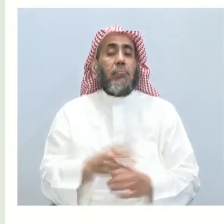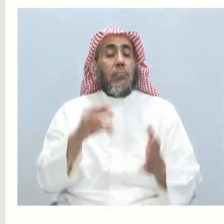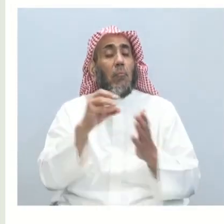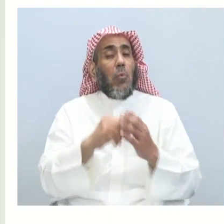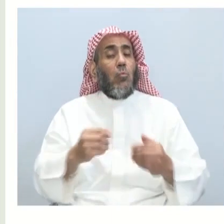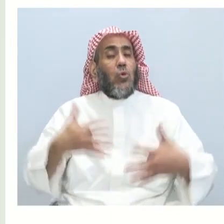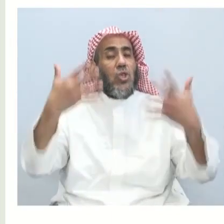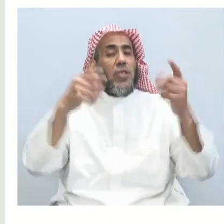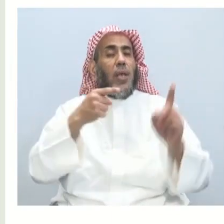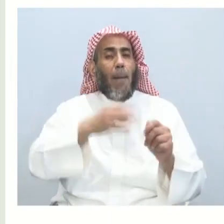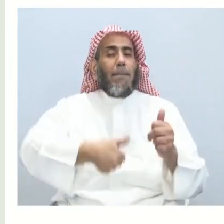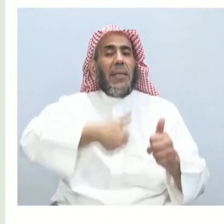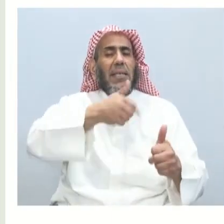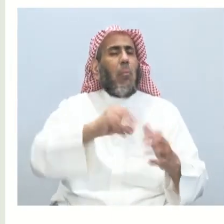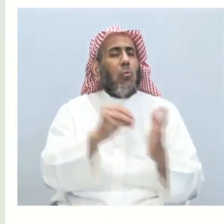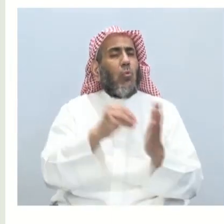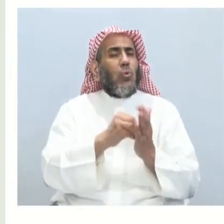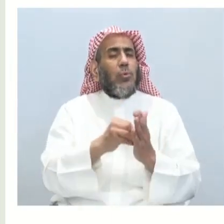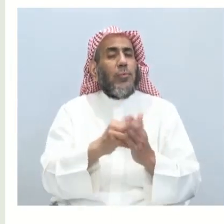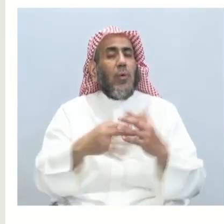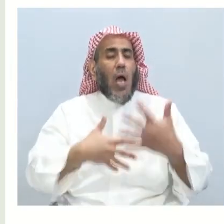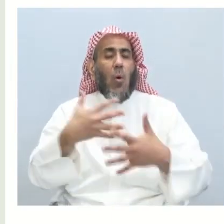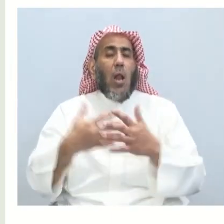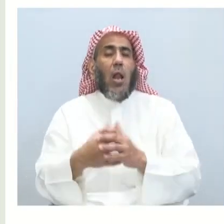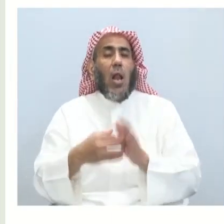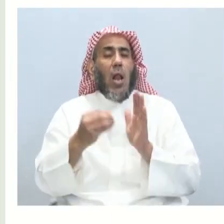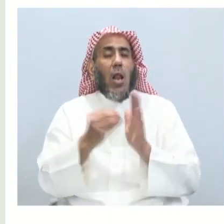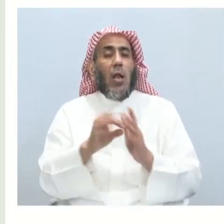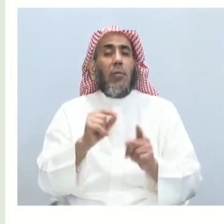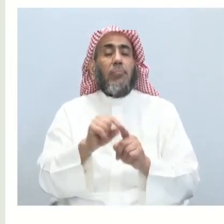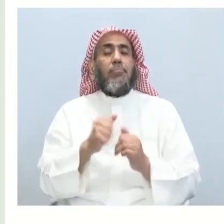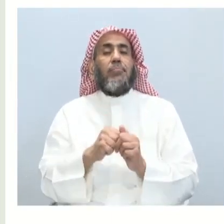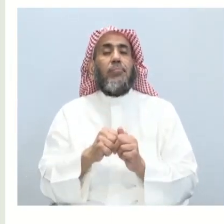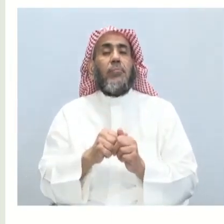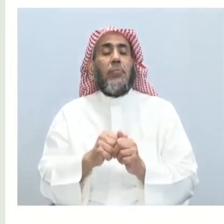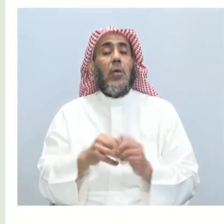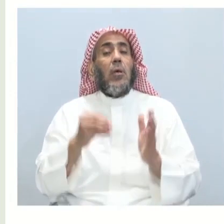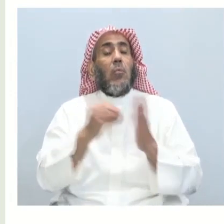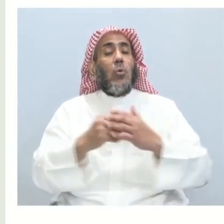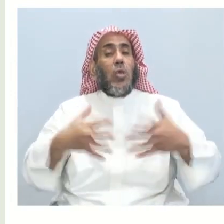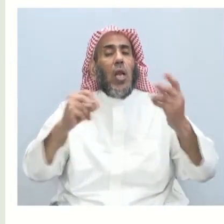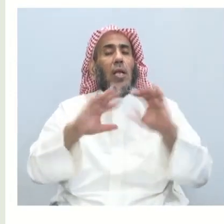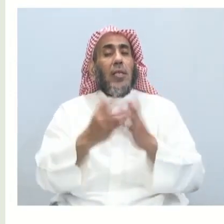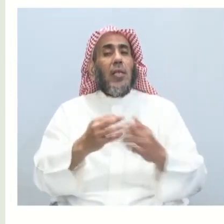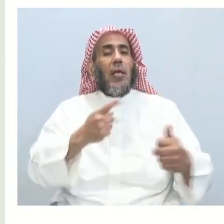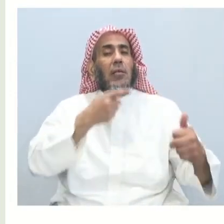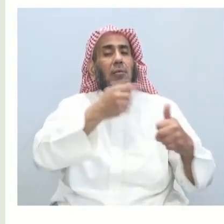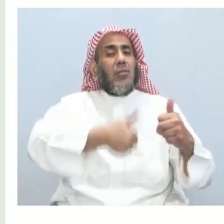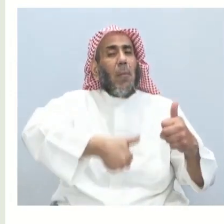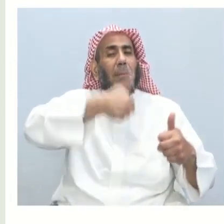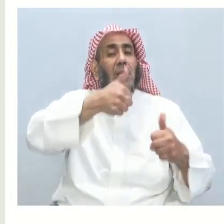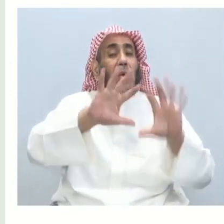شعر المديح هنا ما مضمونه جميل احسنتم هنا مضمون شعر المديح طبعا الحديث عن المديح هنا تقليدي ذكر